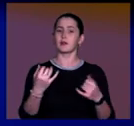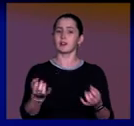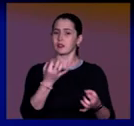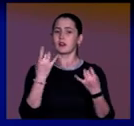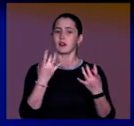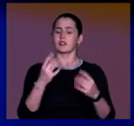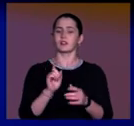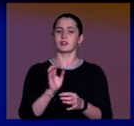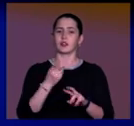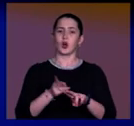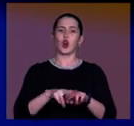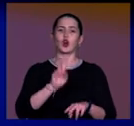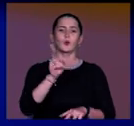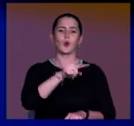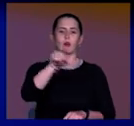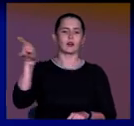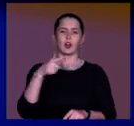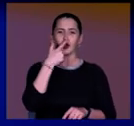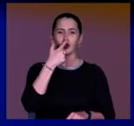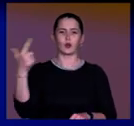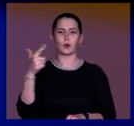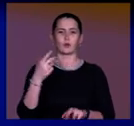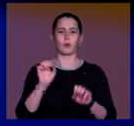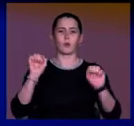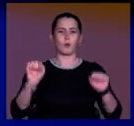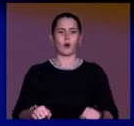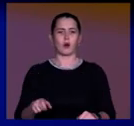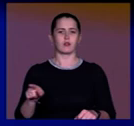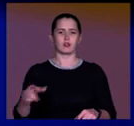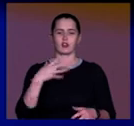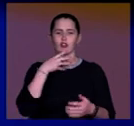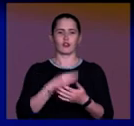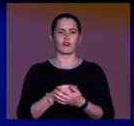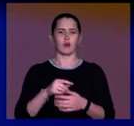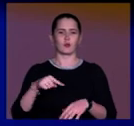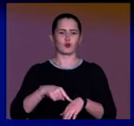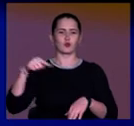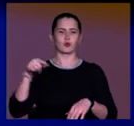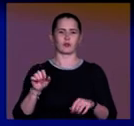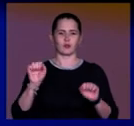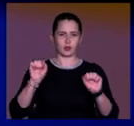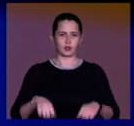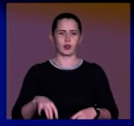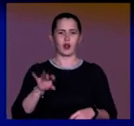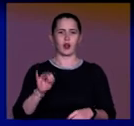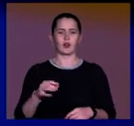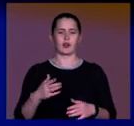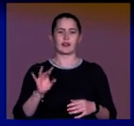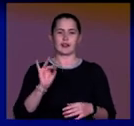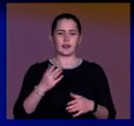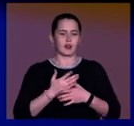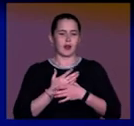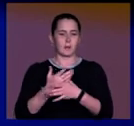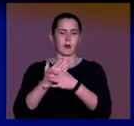кто из этих героев мог совладать со своими чувствами и оказал